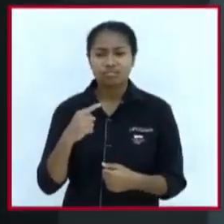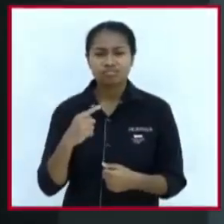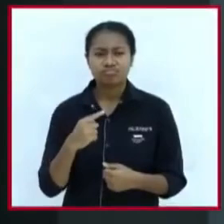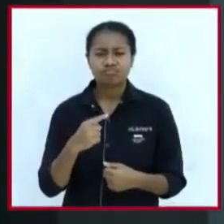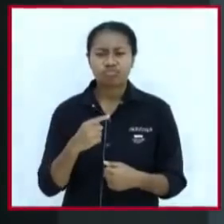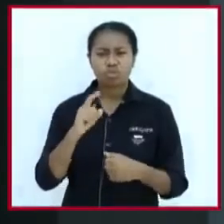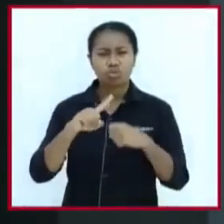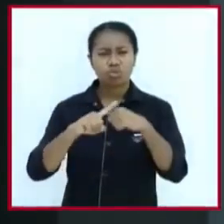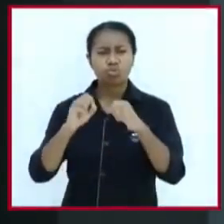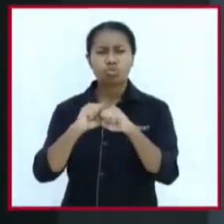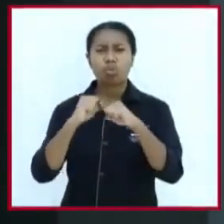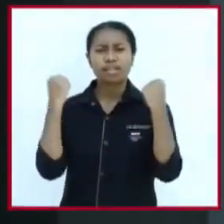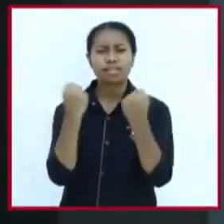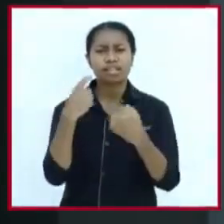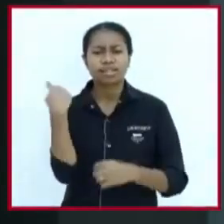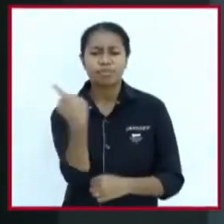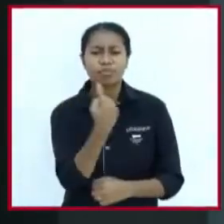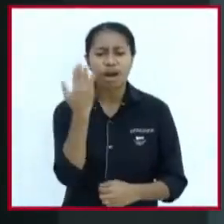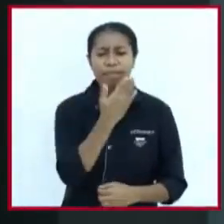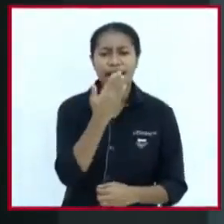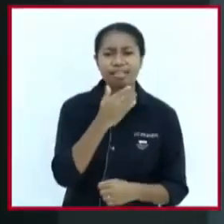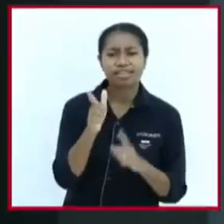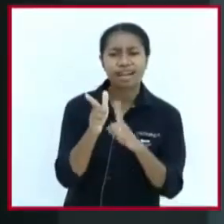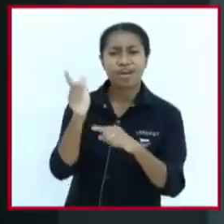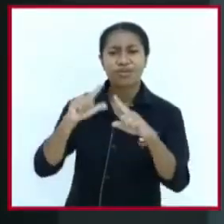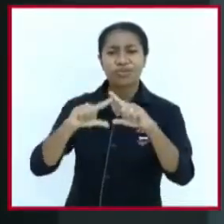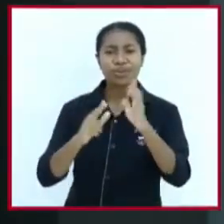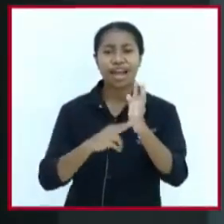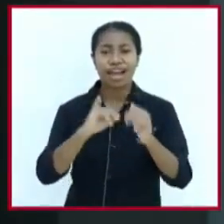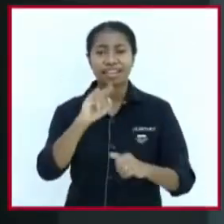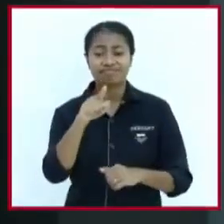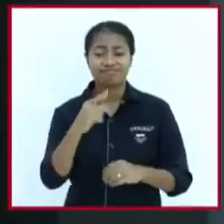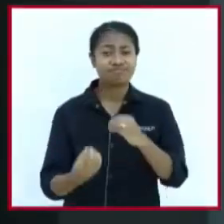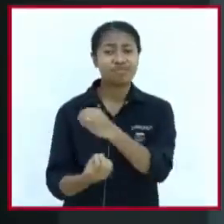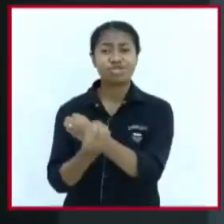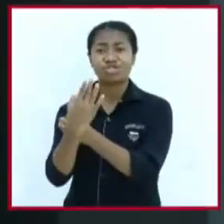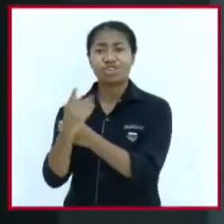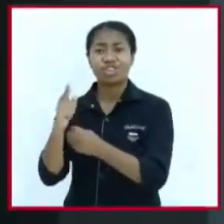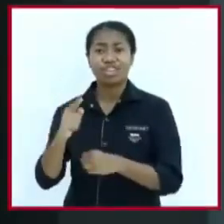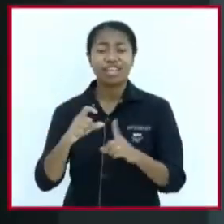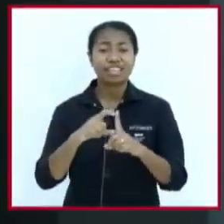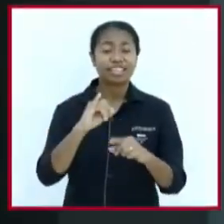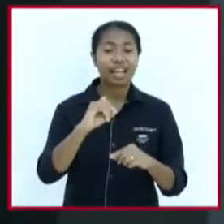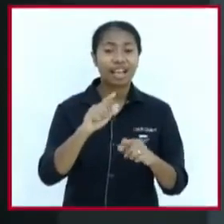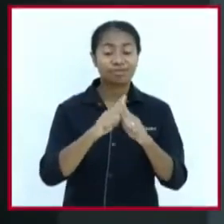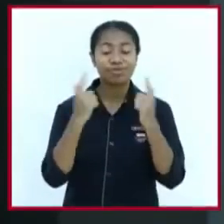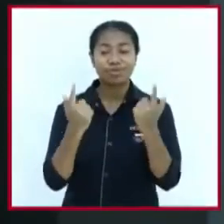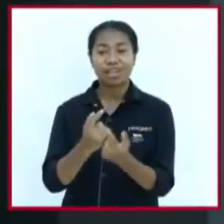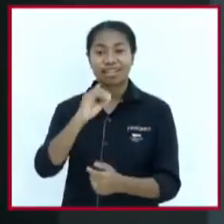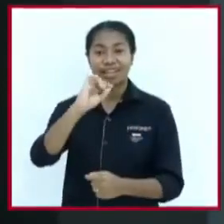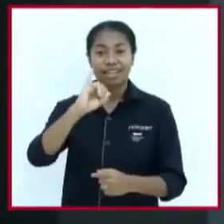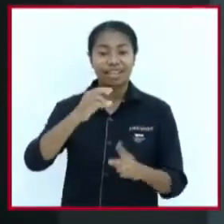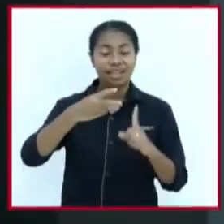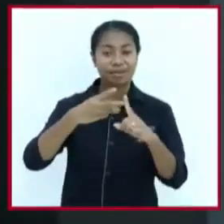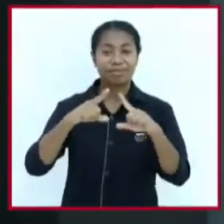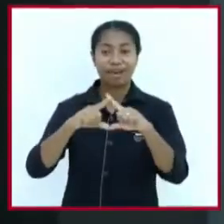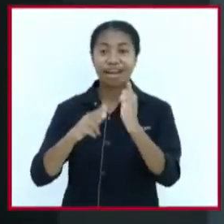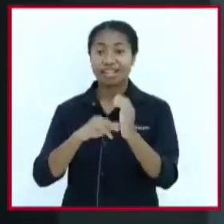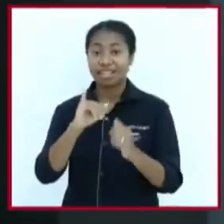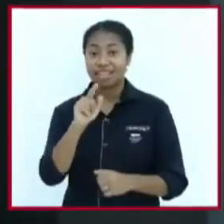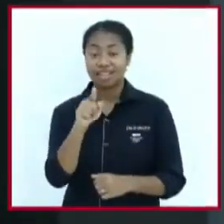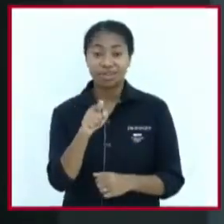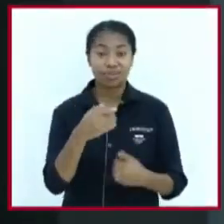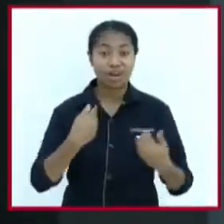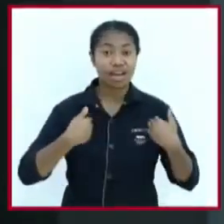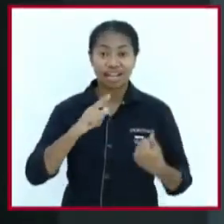Yunani secara baik karena bahasa Yunani yang muncul di dalam surat Ibrani ini bahasa Yunani